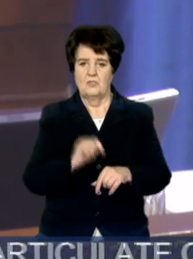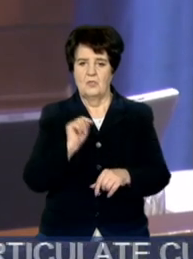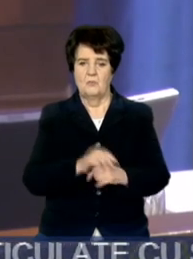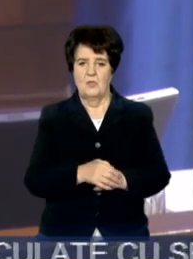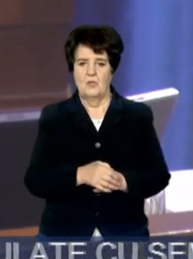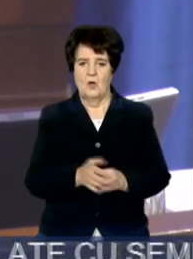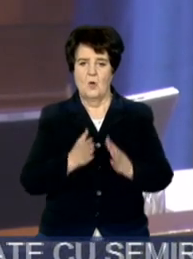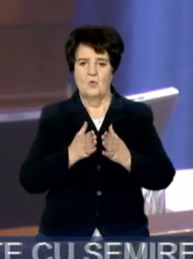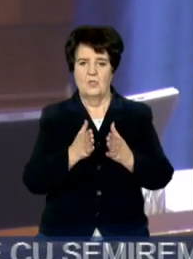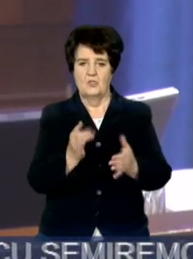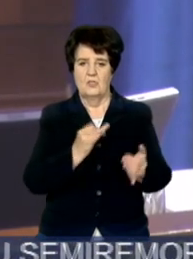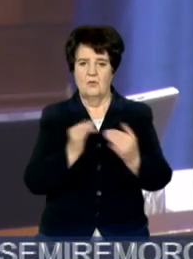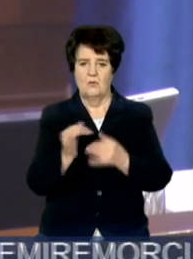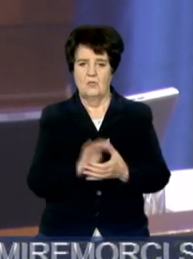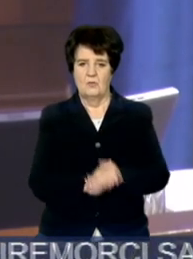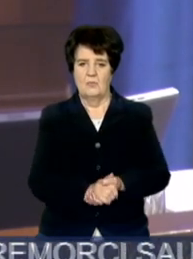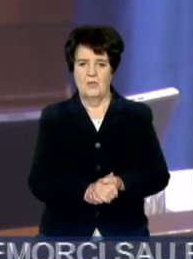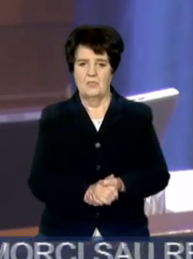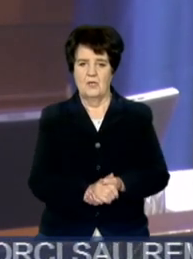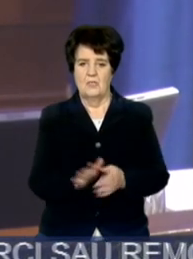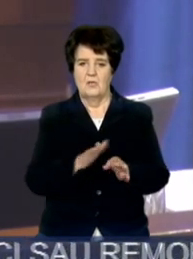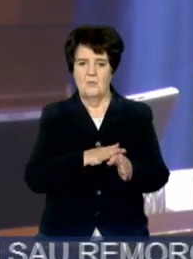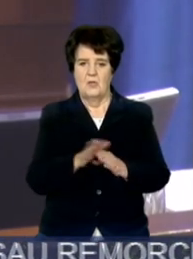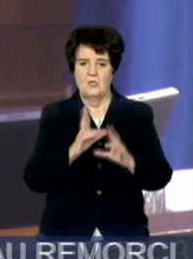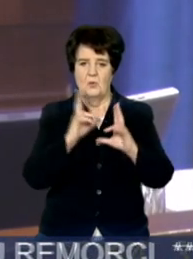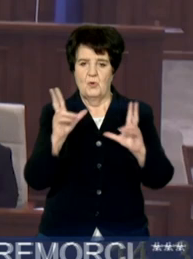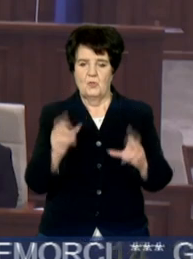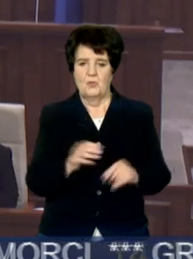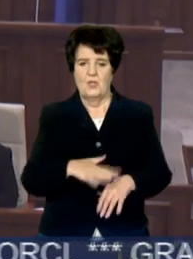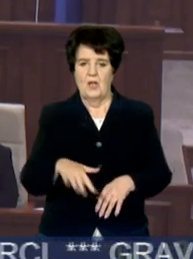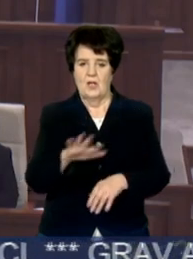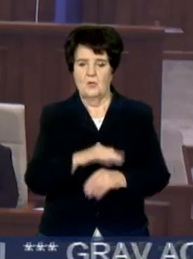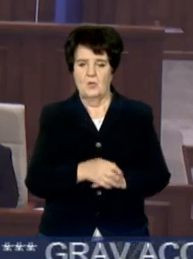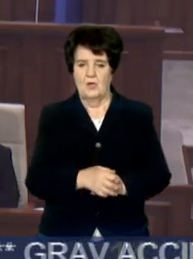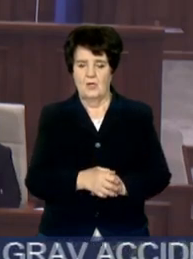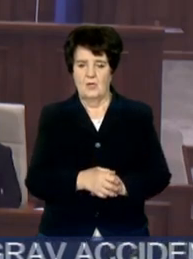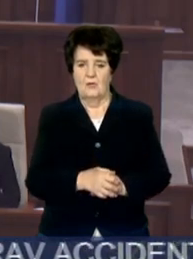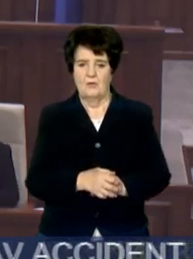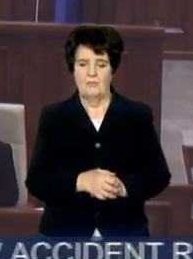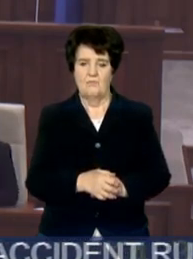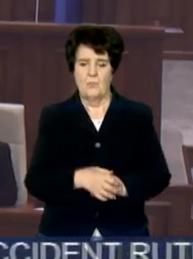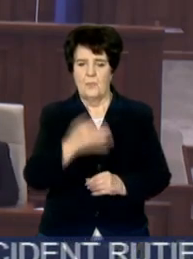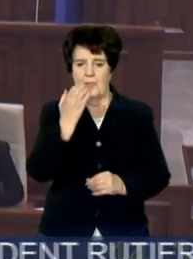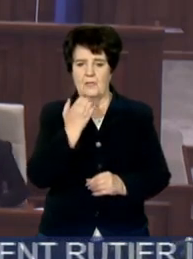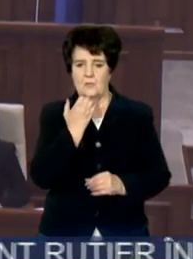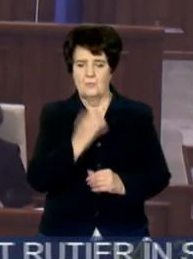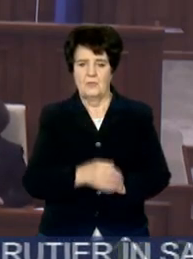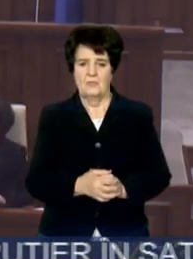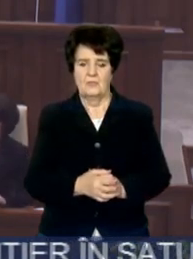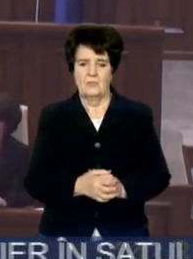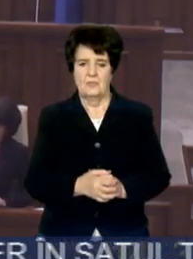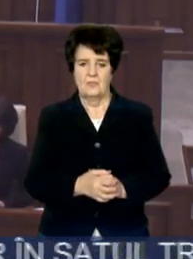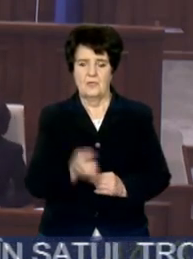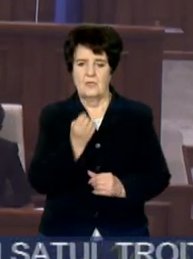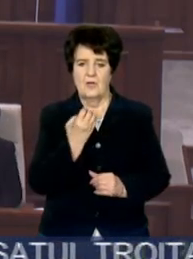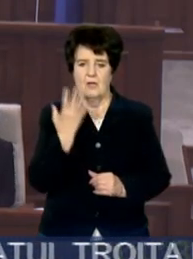concentraților pe dialog și pacea și îndepliniți să vă promisiuni electorale în Domnul Antoni mulțumesc în Africa de